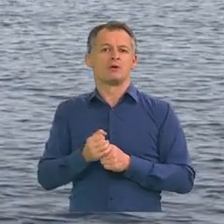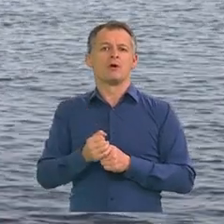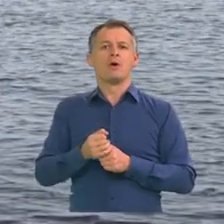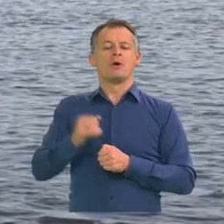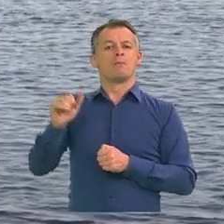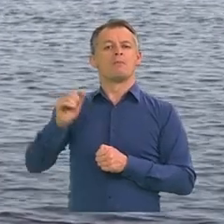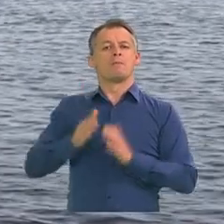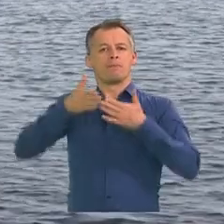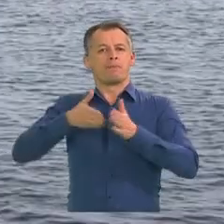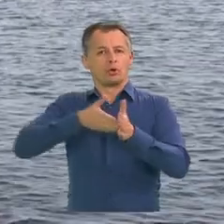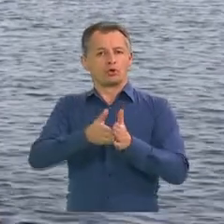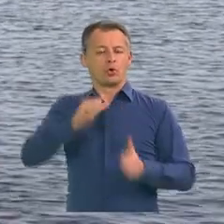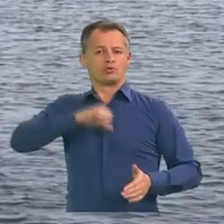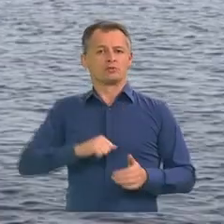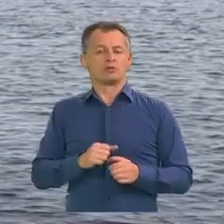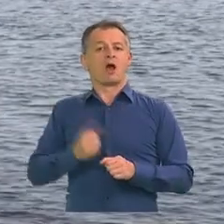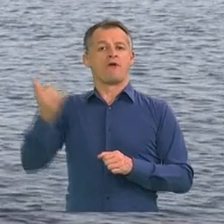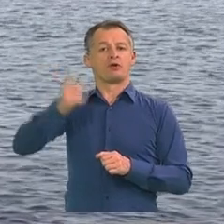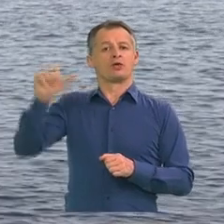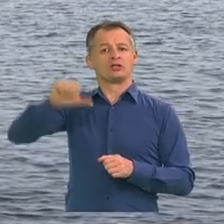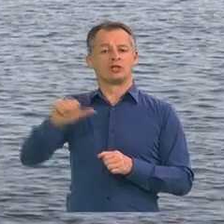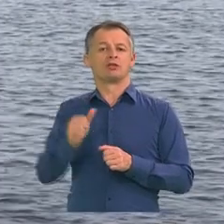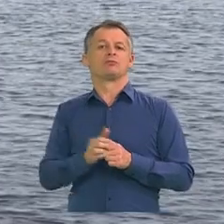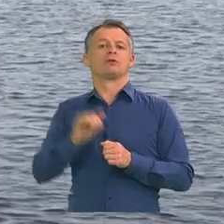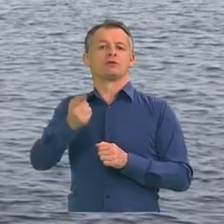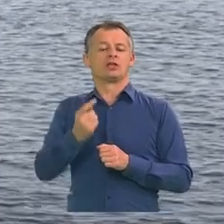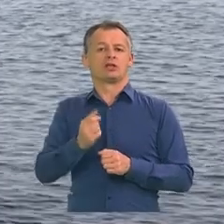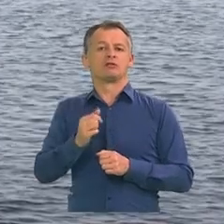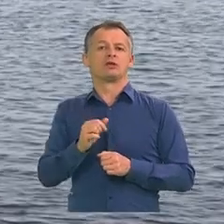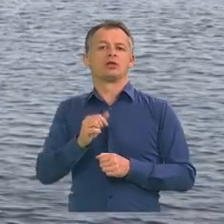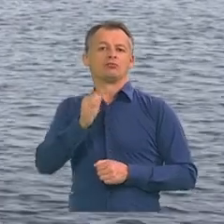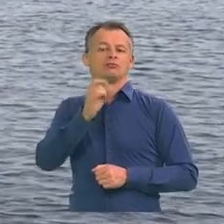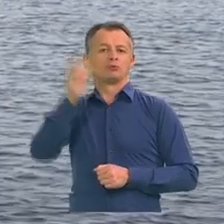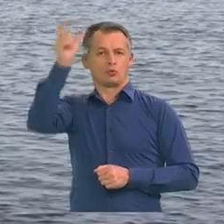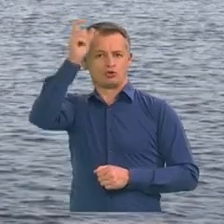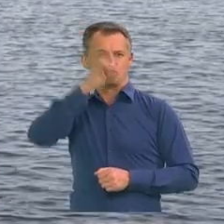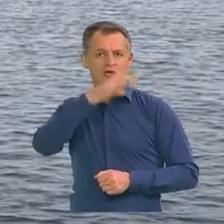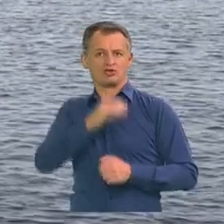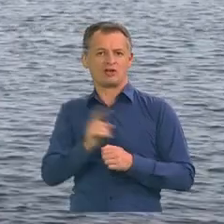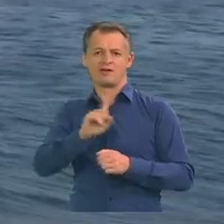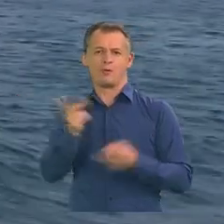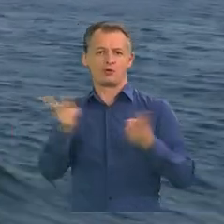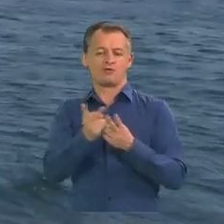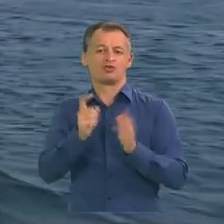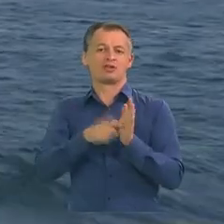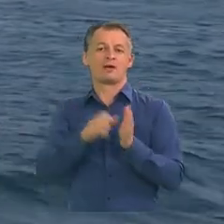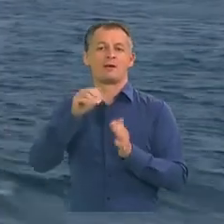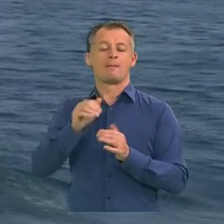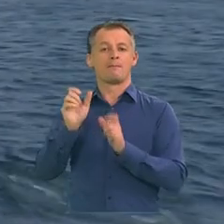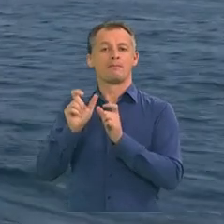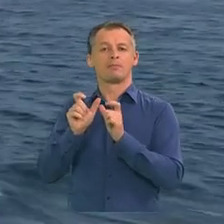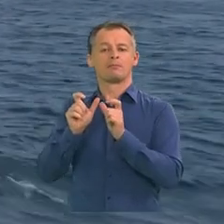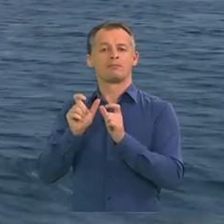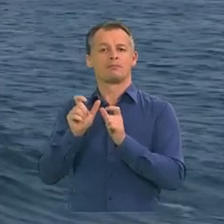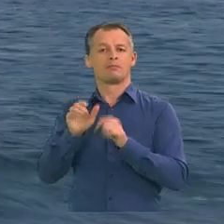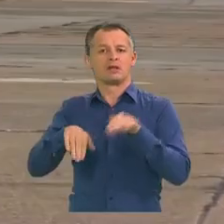cu cherosen procesat în Grecia și Turcia, de slabă calitate, neconform cu cerințele MAPN. Rând pe rând, avioanele MiG au